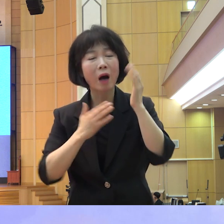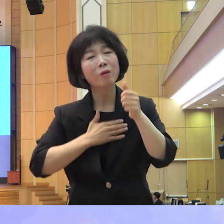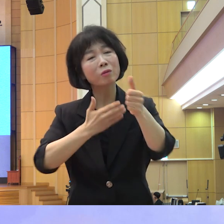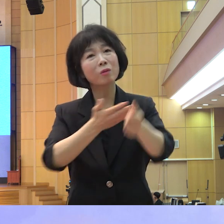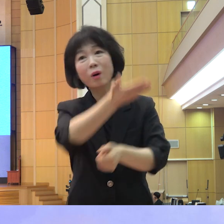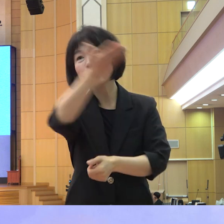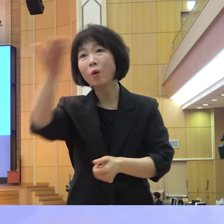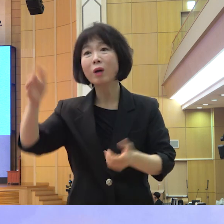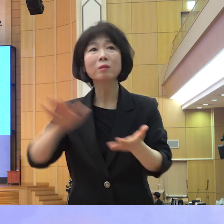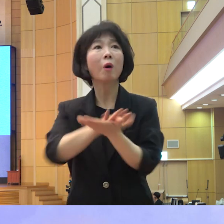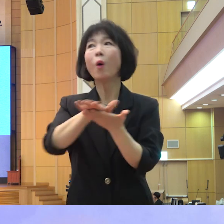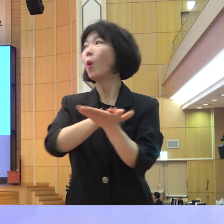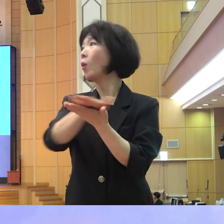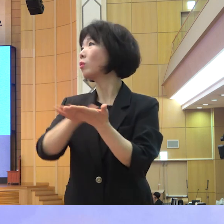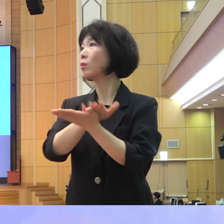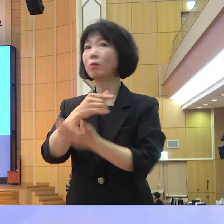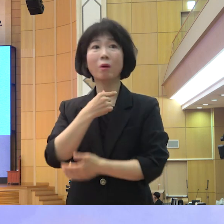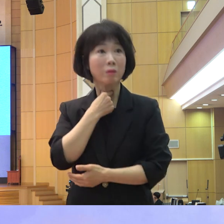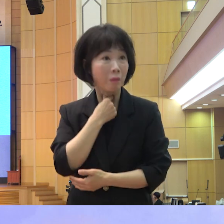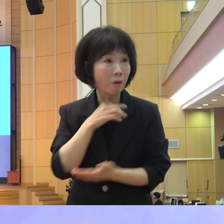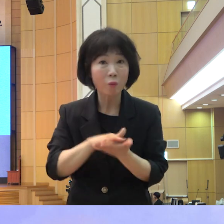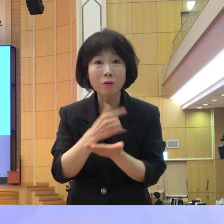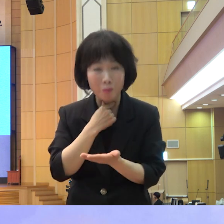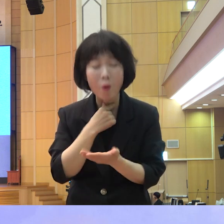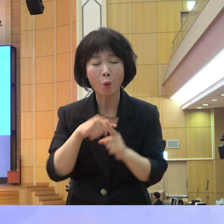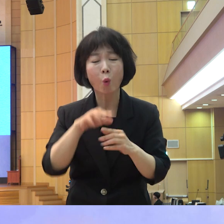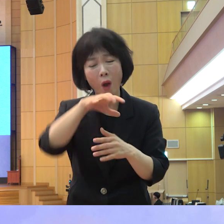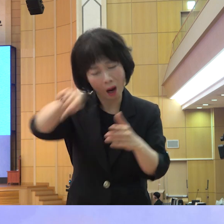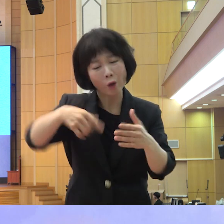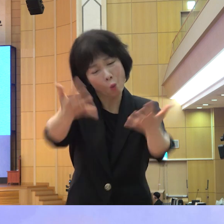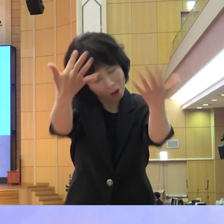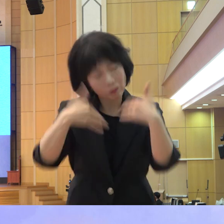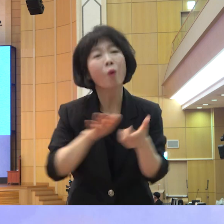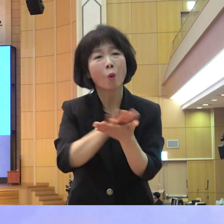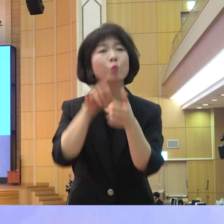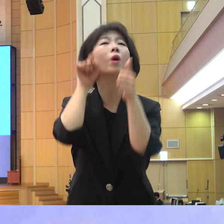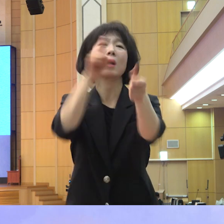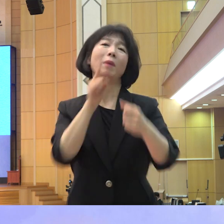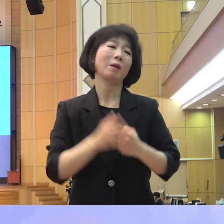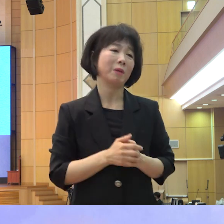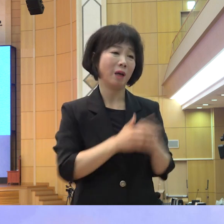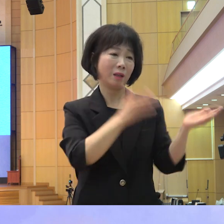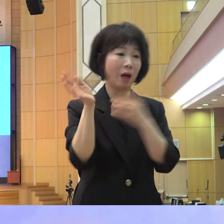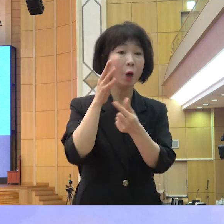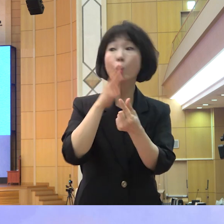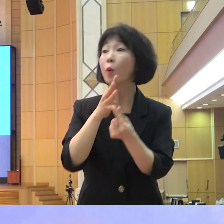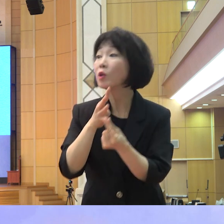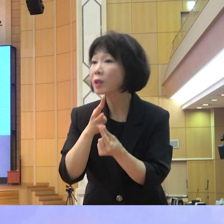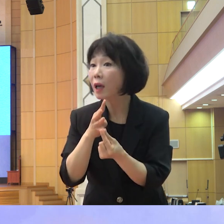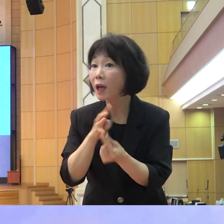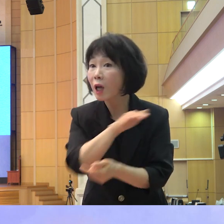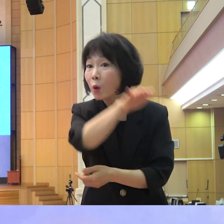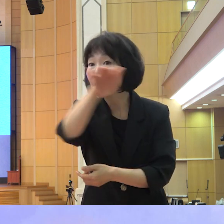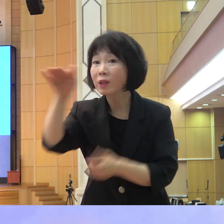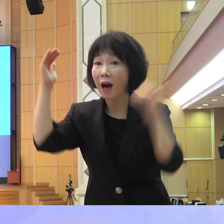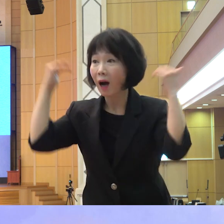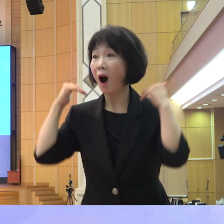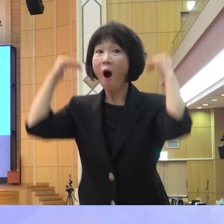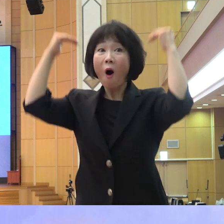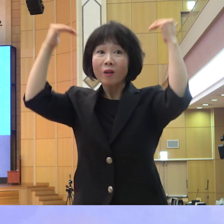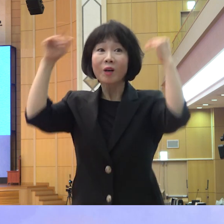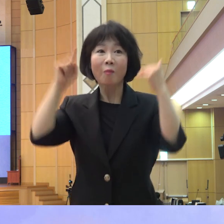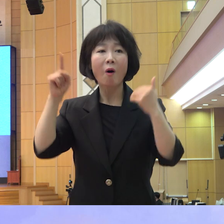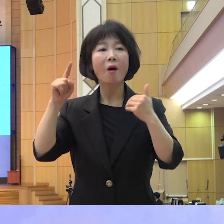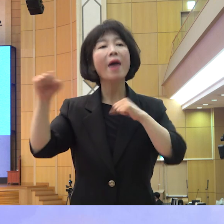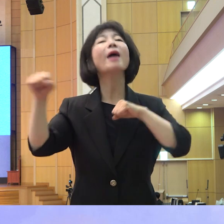그래서 지금 걔네들 아지트 만들어 주려고 지금 노력 중이에요. 자, 네 번째. 빨리 갈게요. 그래서 우리는 어른들은 어떻게 했으면